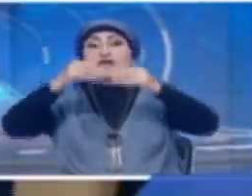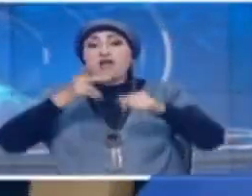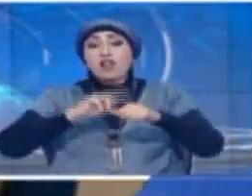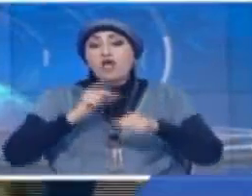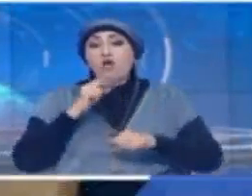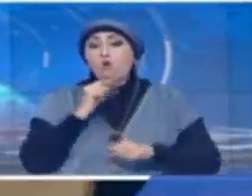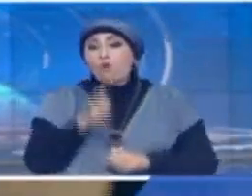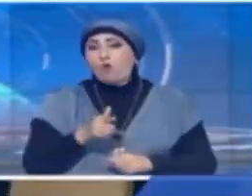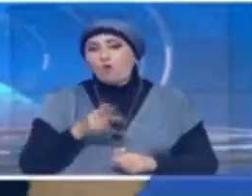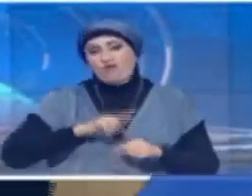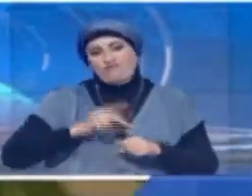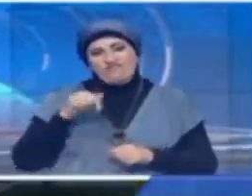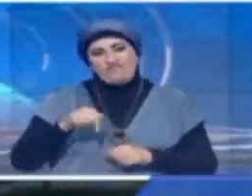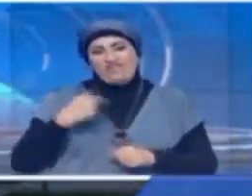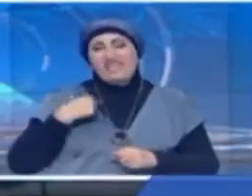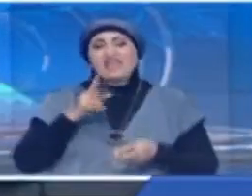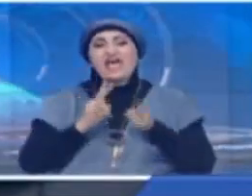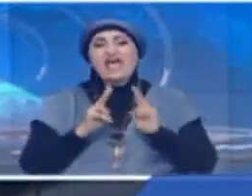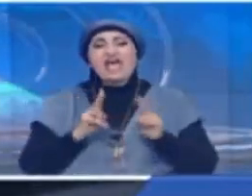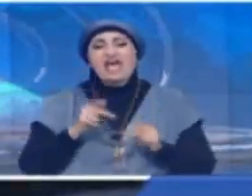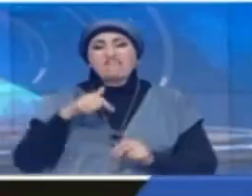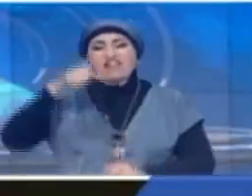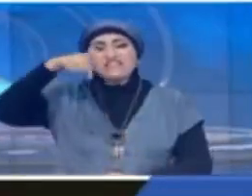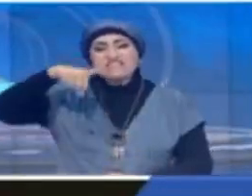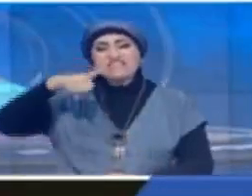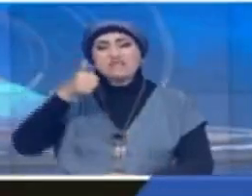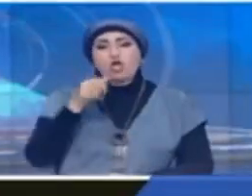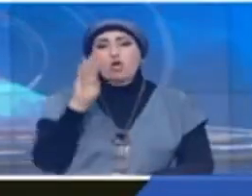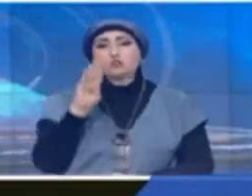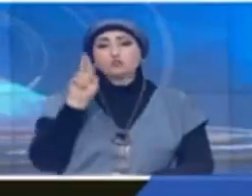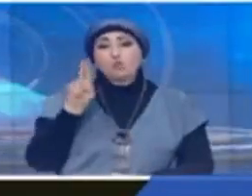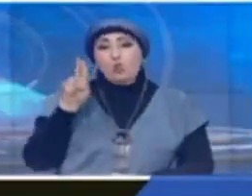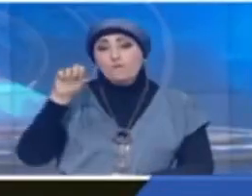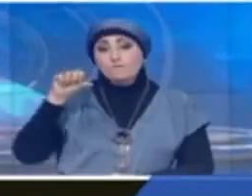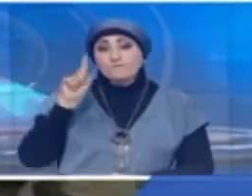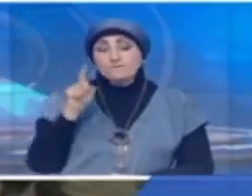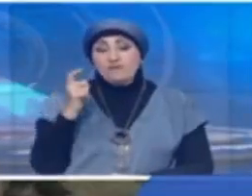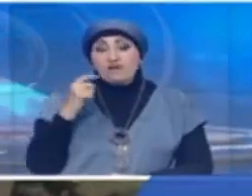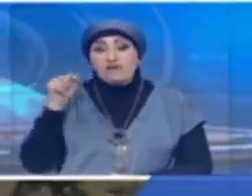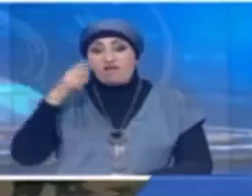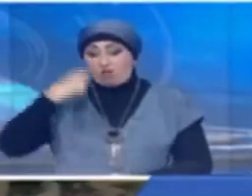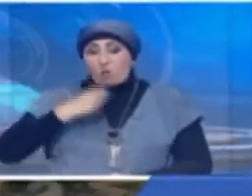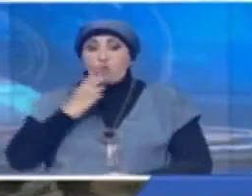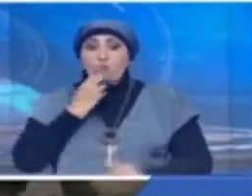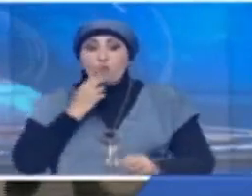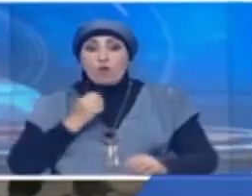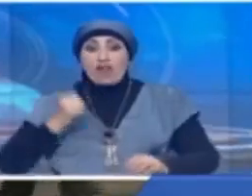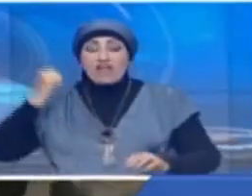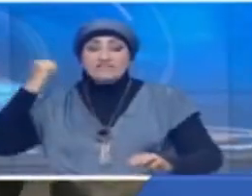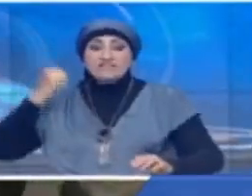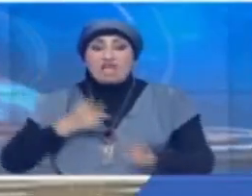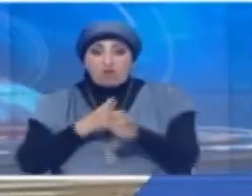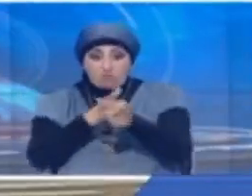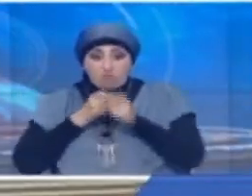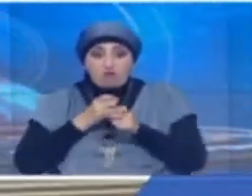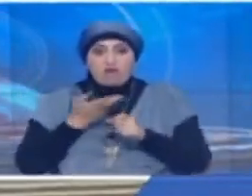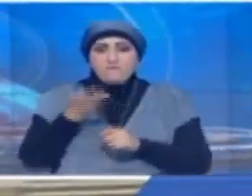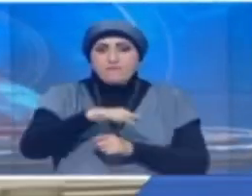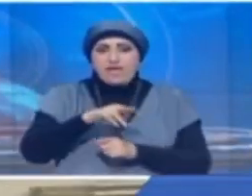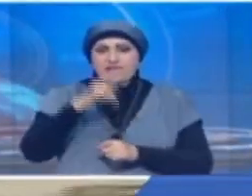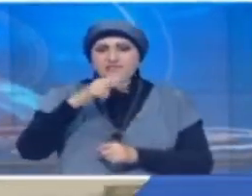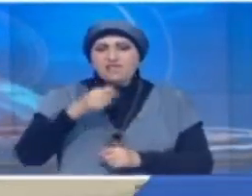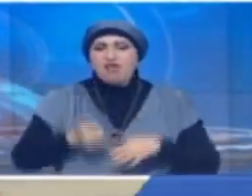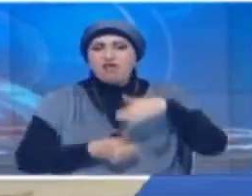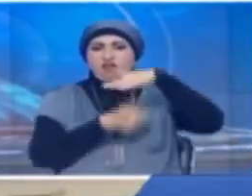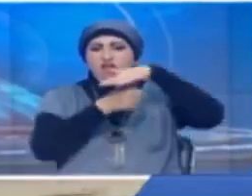السادات احتفال أكتوبر. هل هناك أكثر من هذا شاهد عيان أن هؤلاء مجرد يعني